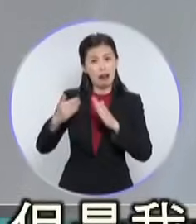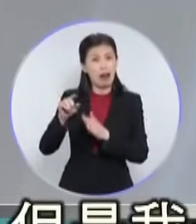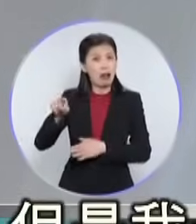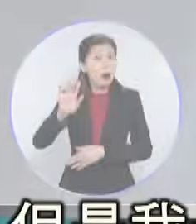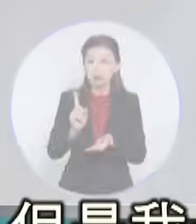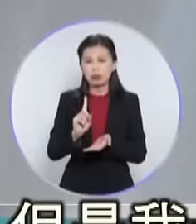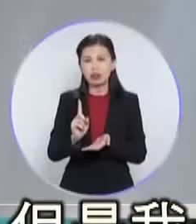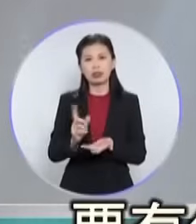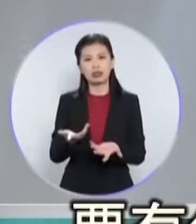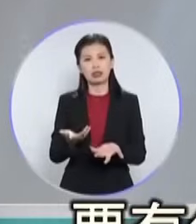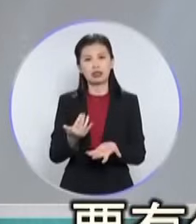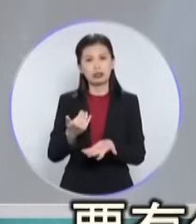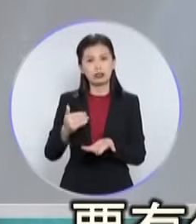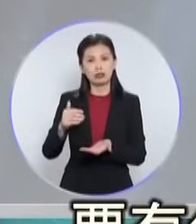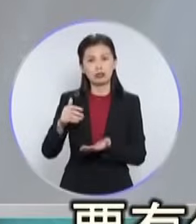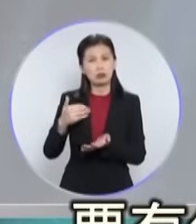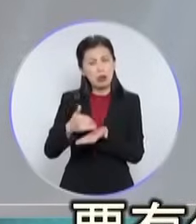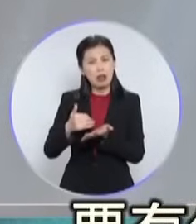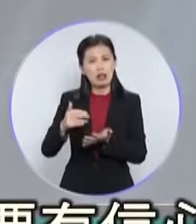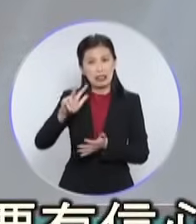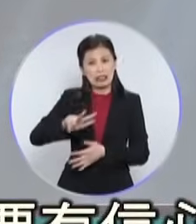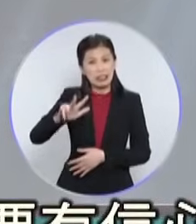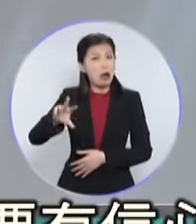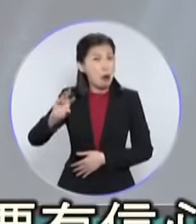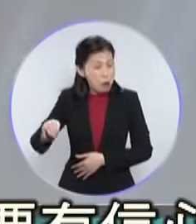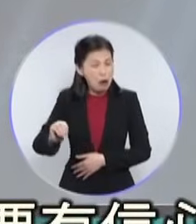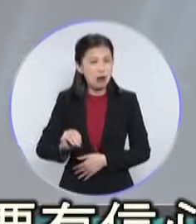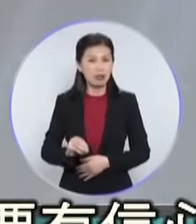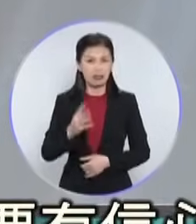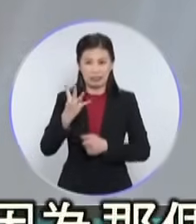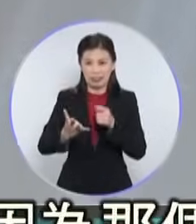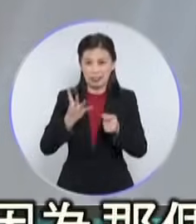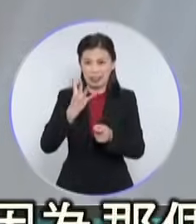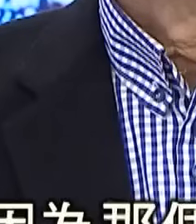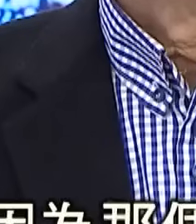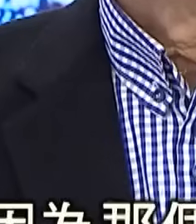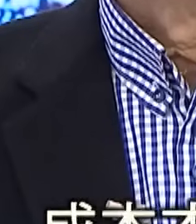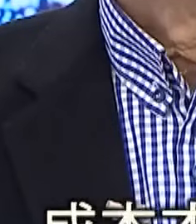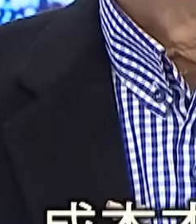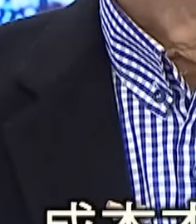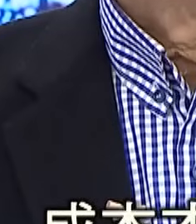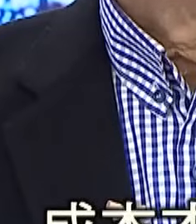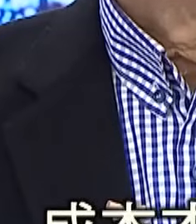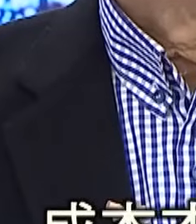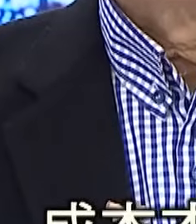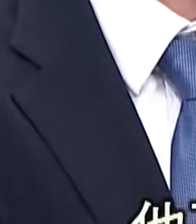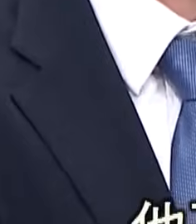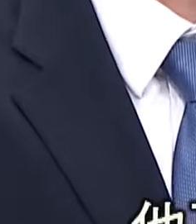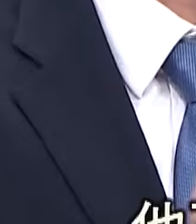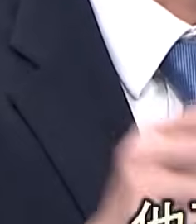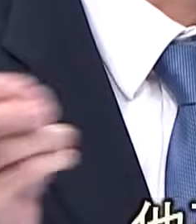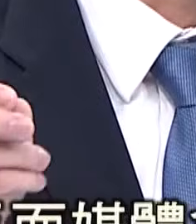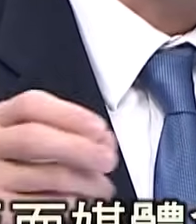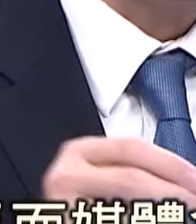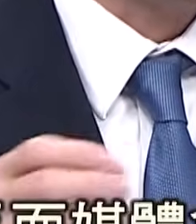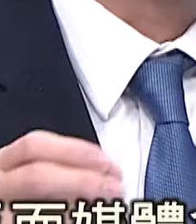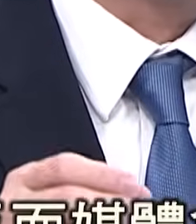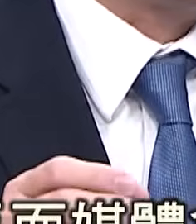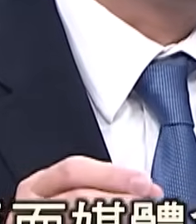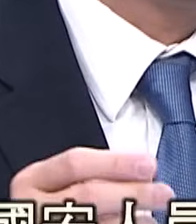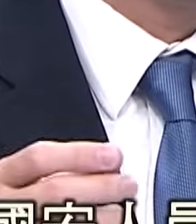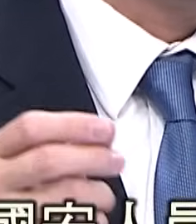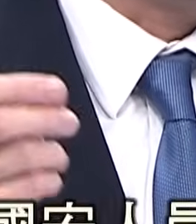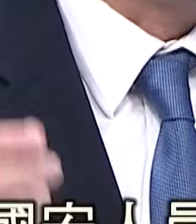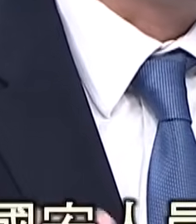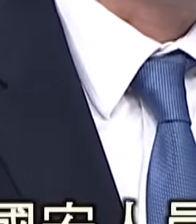以不住，但我是建议他住啦，要有信心选上，而且要有信心就是选上就去住，因为那个对维安来讲成本才是最低的。他不去住，反而大家会媒体会去帮他